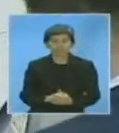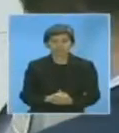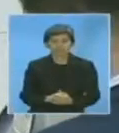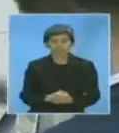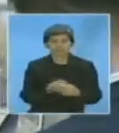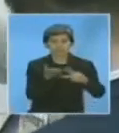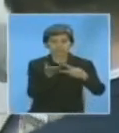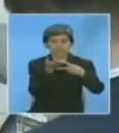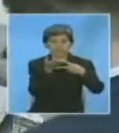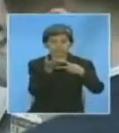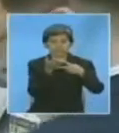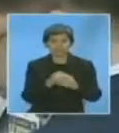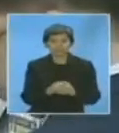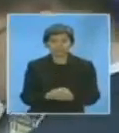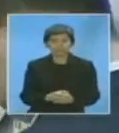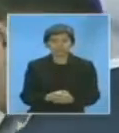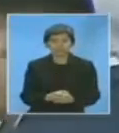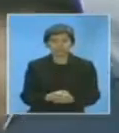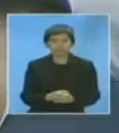จงรัก